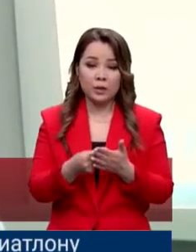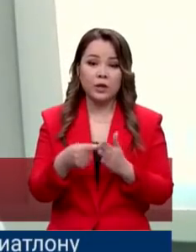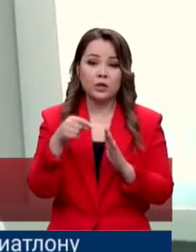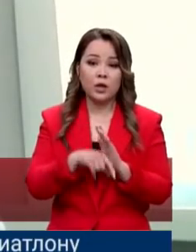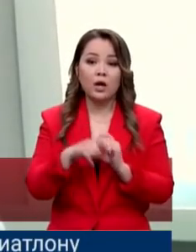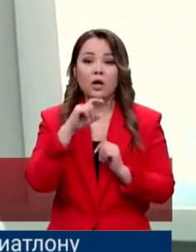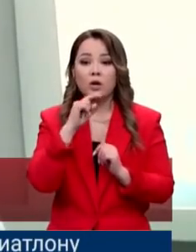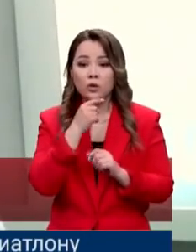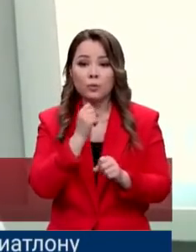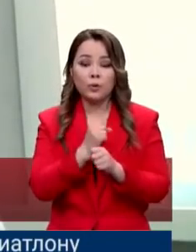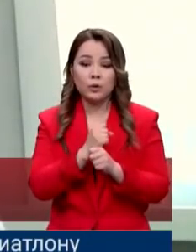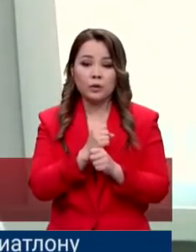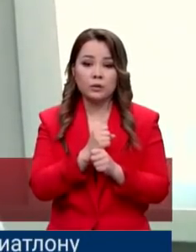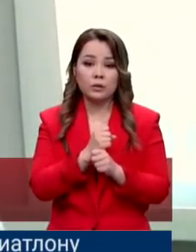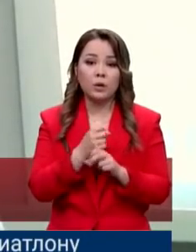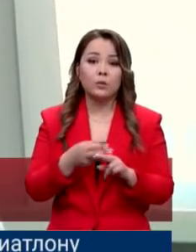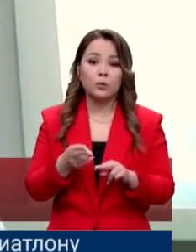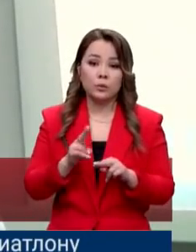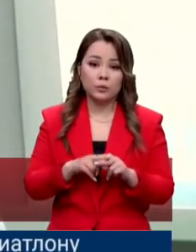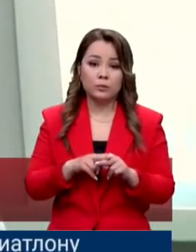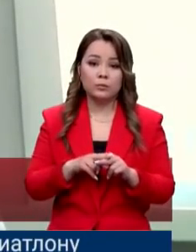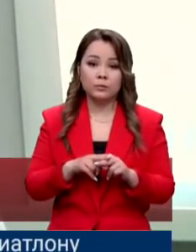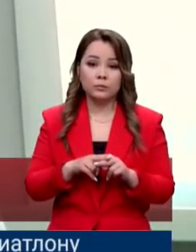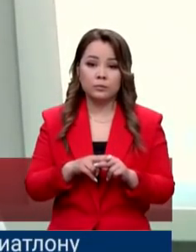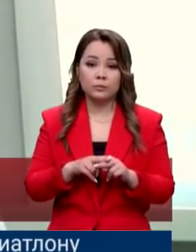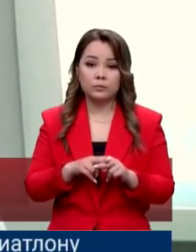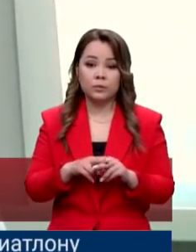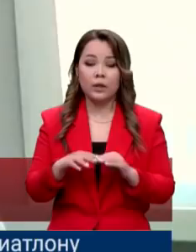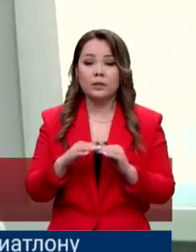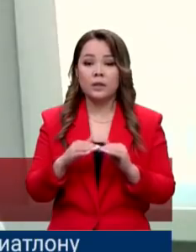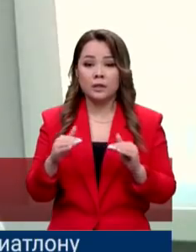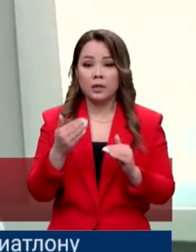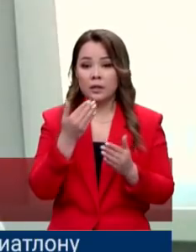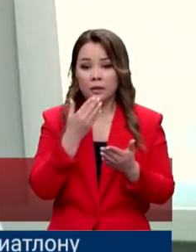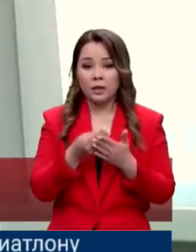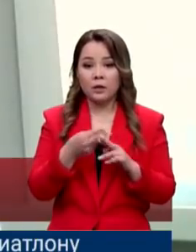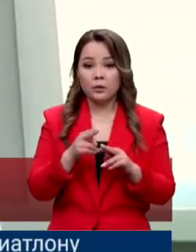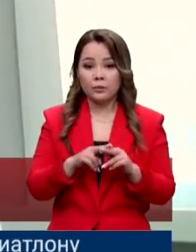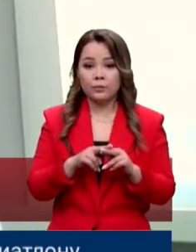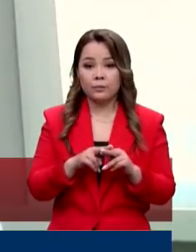ішкі экономикасы, сол теңге деген